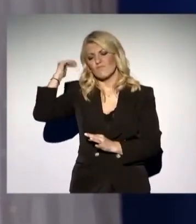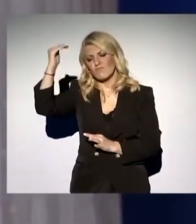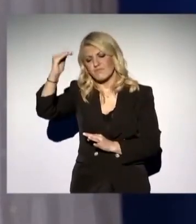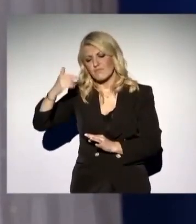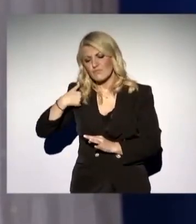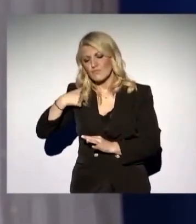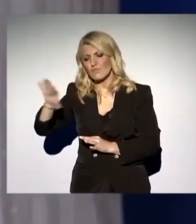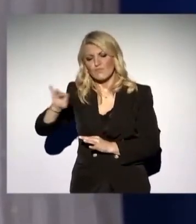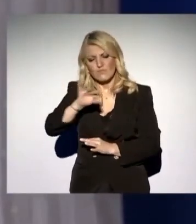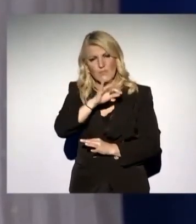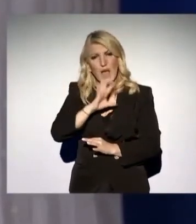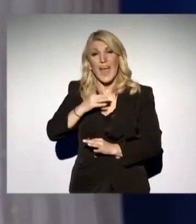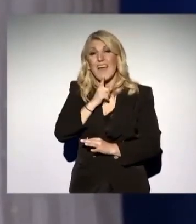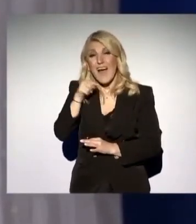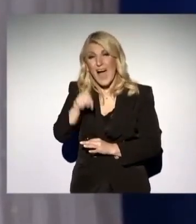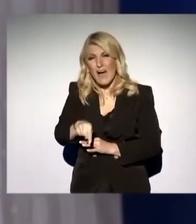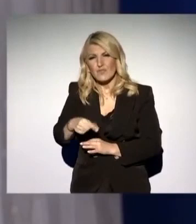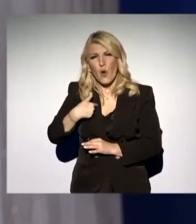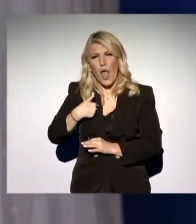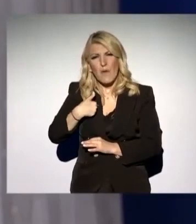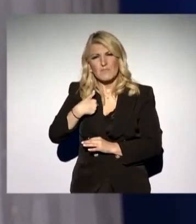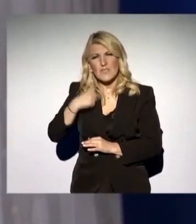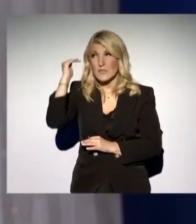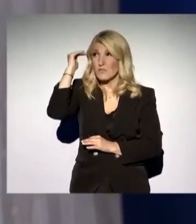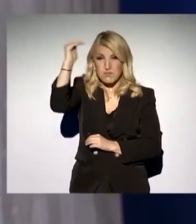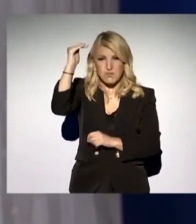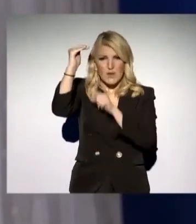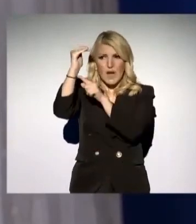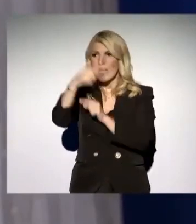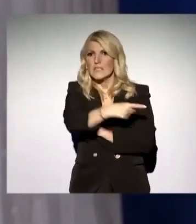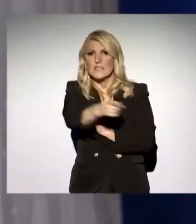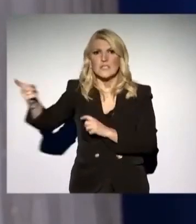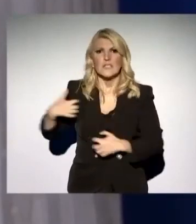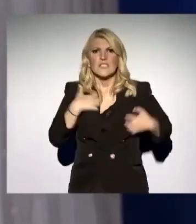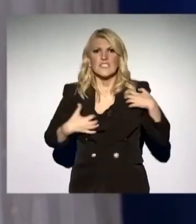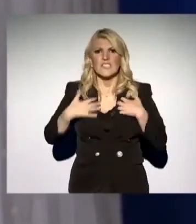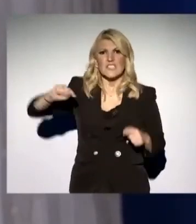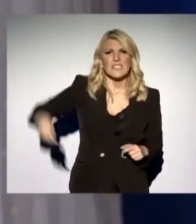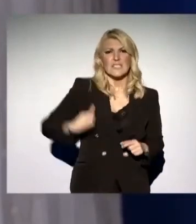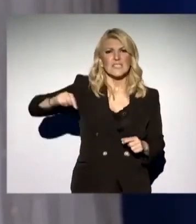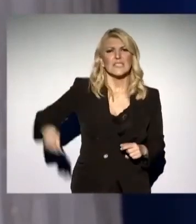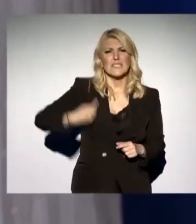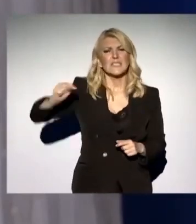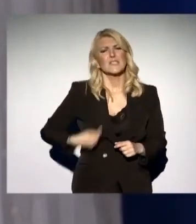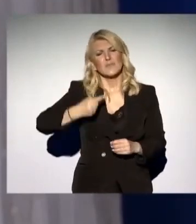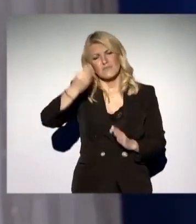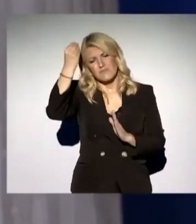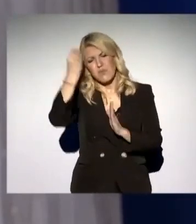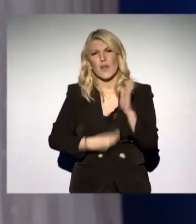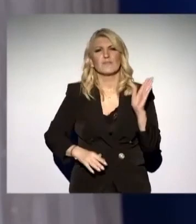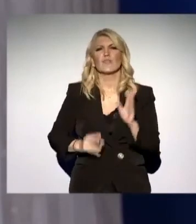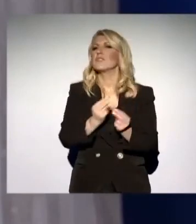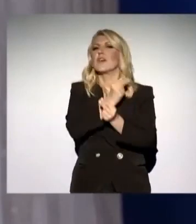που αρχικά πολεμήθηκε από άλλες δυνάμεις. Όμως και αυτές τελικά υποτάχθηκαν